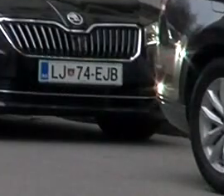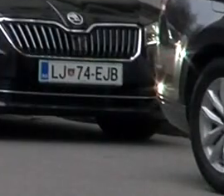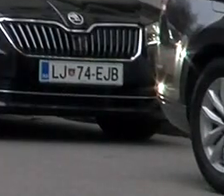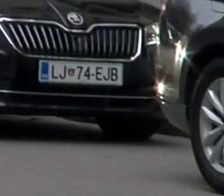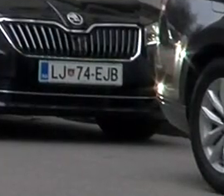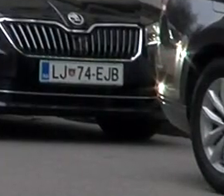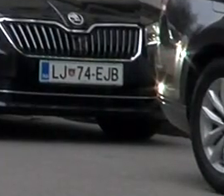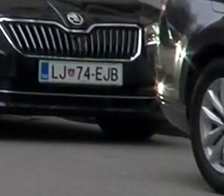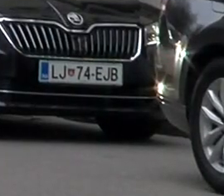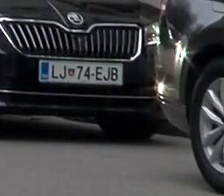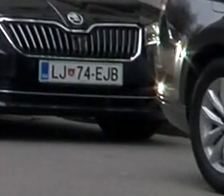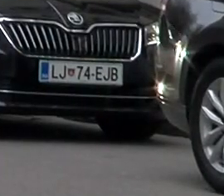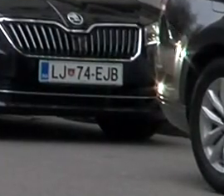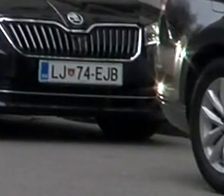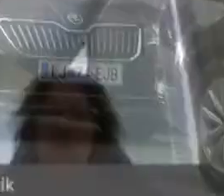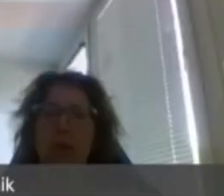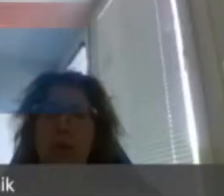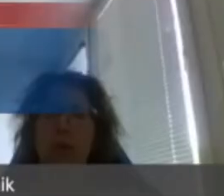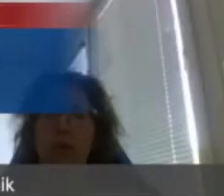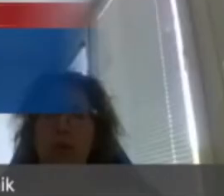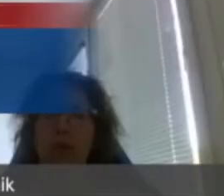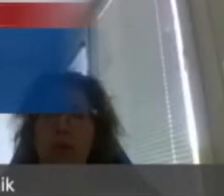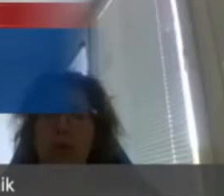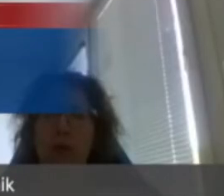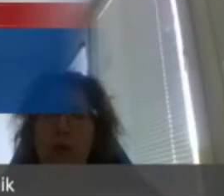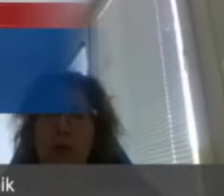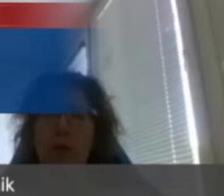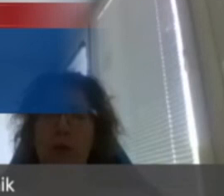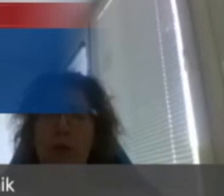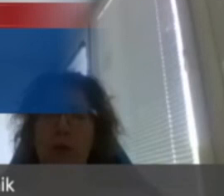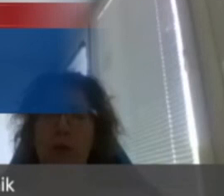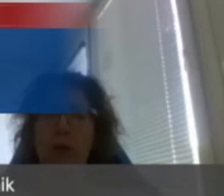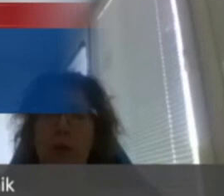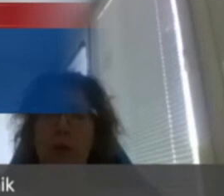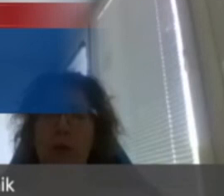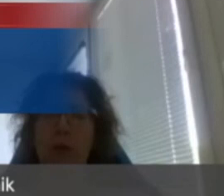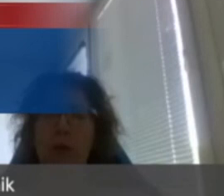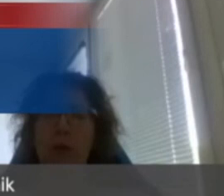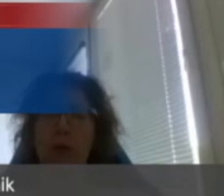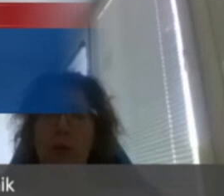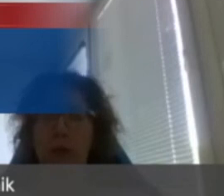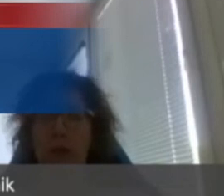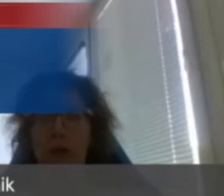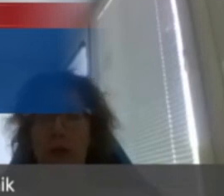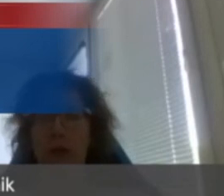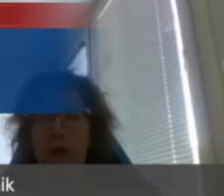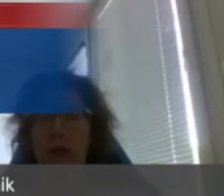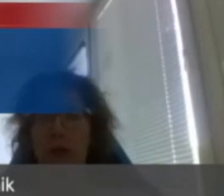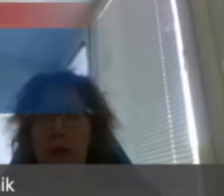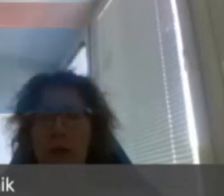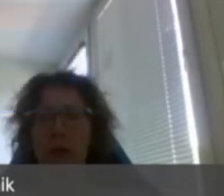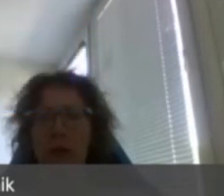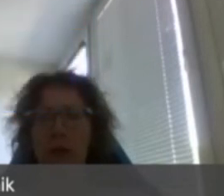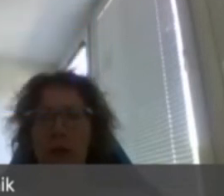medvladnih sporazumov neposredno s tujo vlado. Države članice Evropske unije in tudi ministrstvo za obrambo imamo največ izkušenj pri